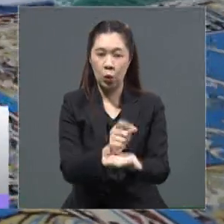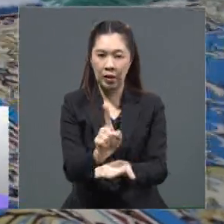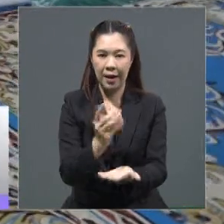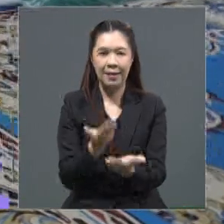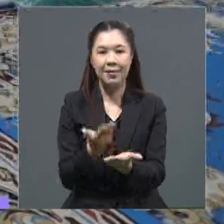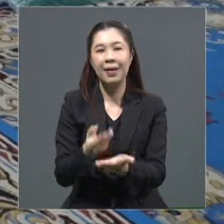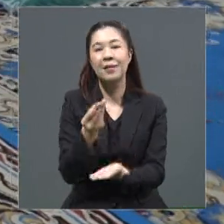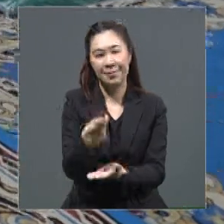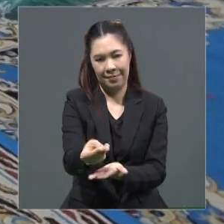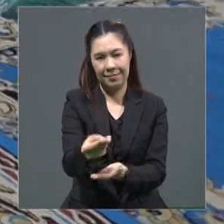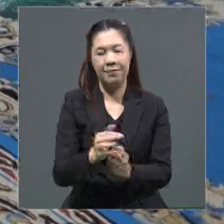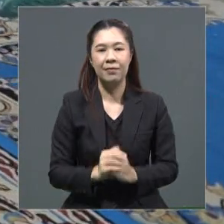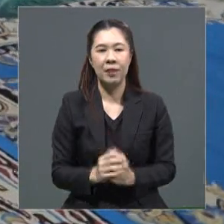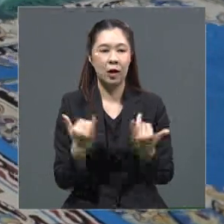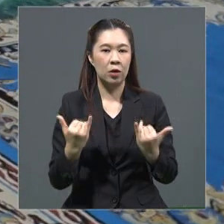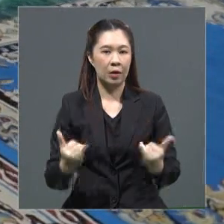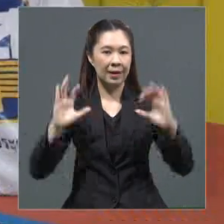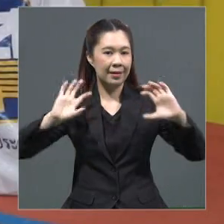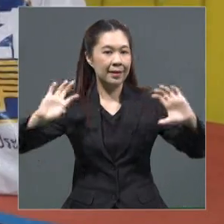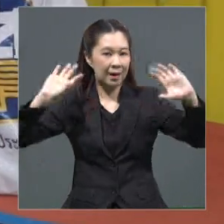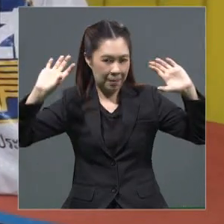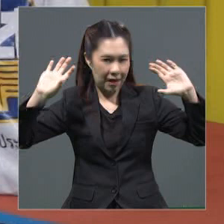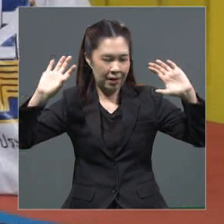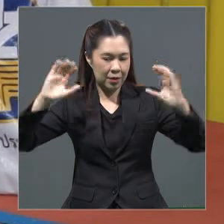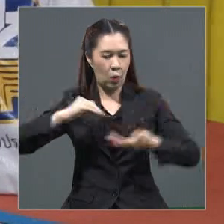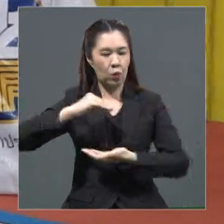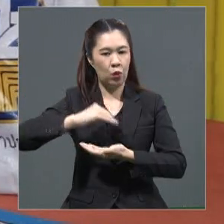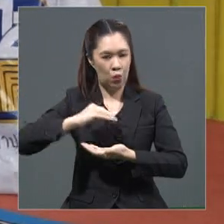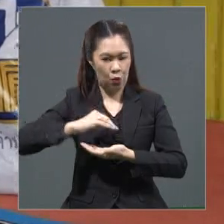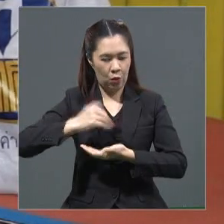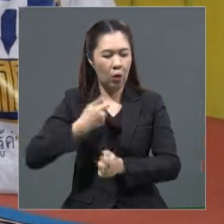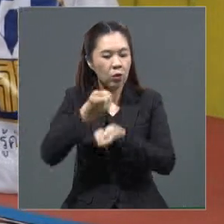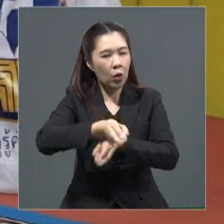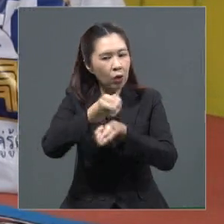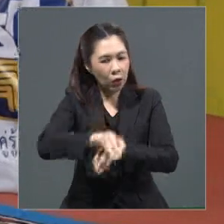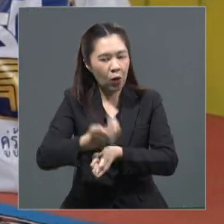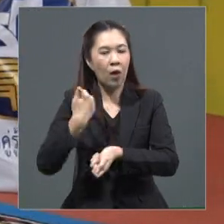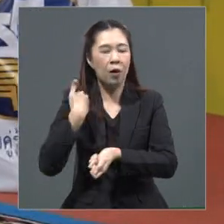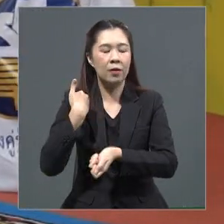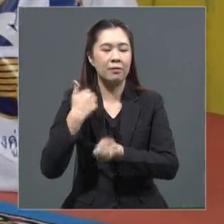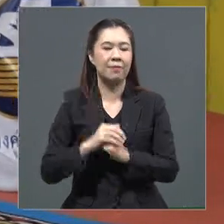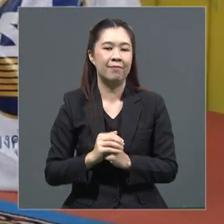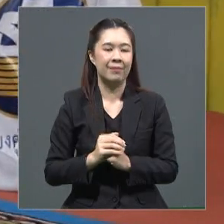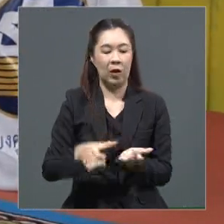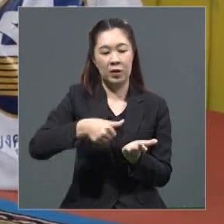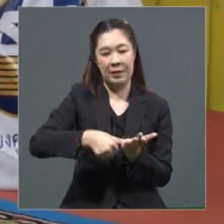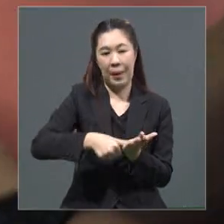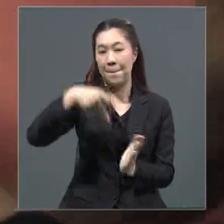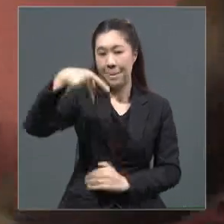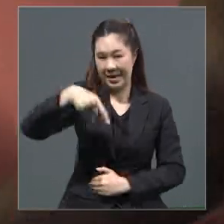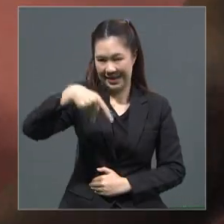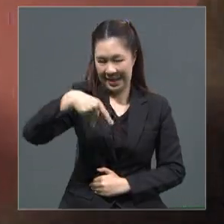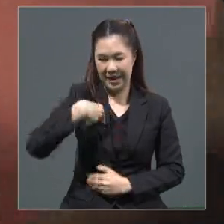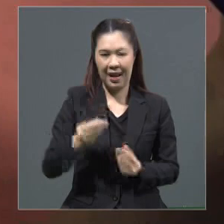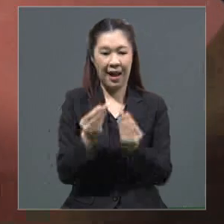เงินซึ่งตอนนี้เนี่ยก็จะมีหน่วยงานรัฐอย่างธกสนะฮะธนาคารเพื่อการเกษตรและสหกรณ์ได้จัดสินเชื่อพิเศษสำหรับผู้ประสบภัย